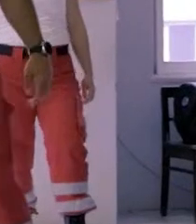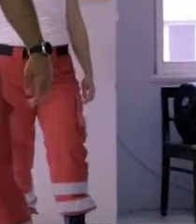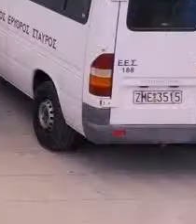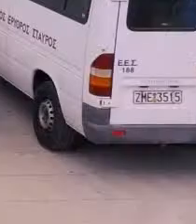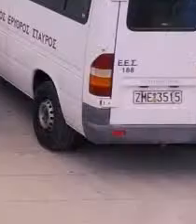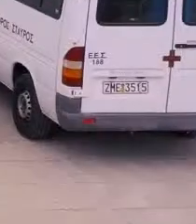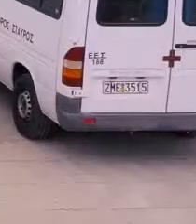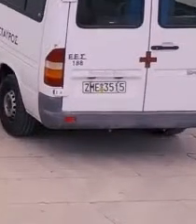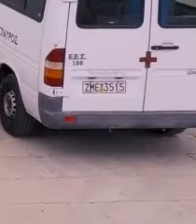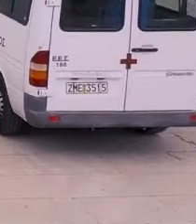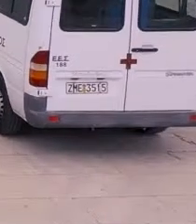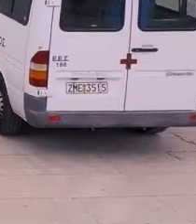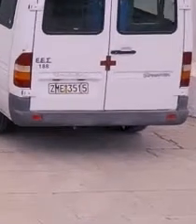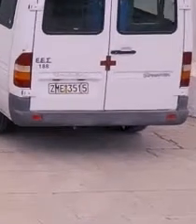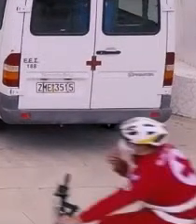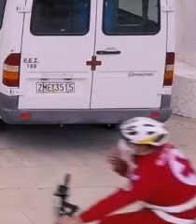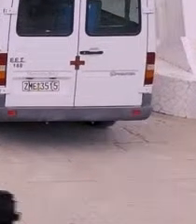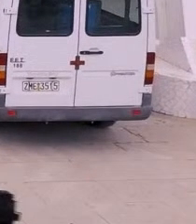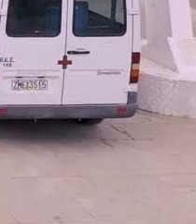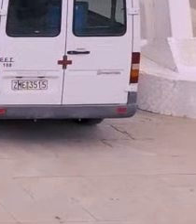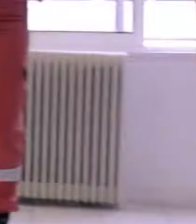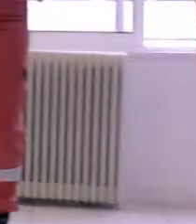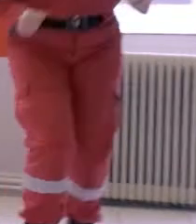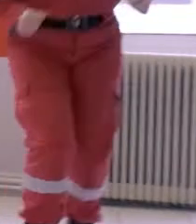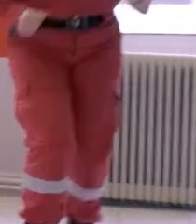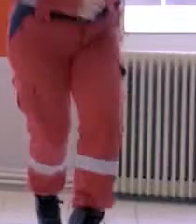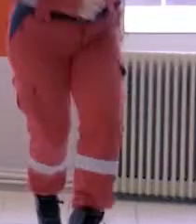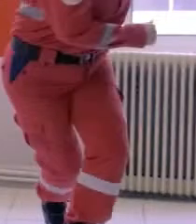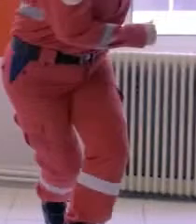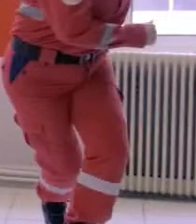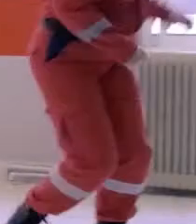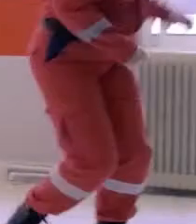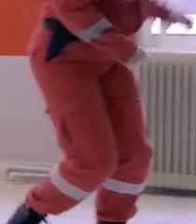Σαλέμα ή Χαϊάλαμι.